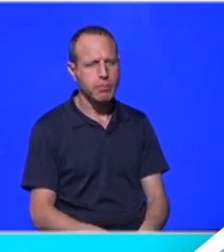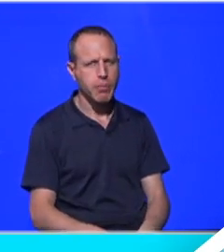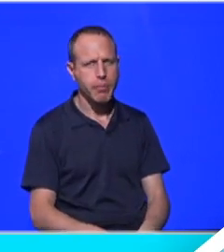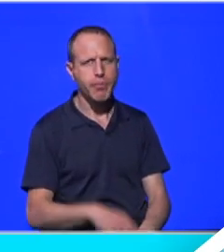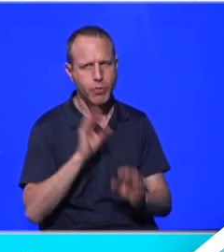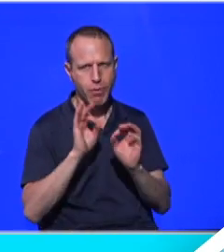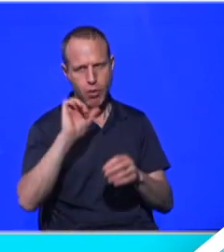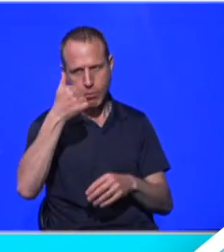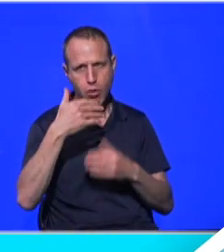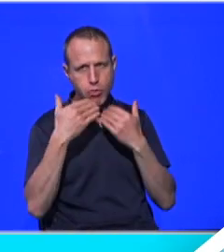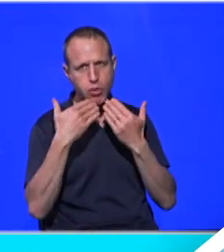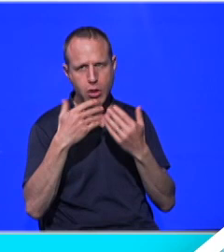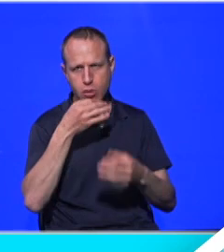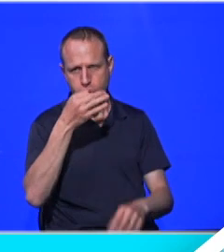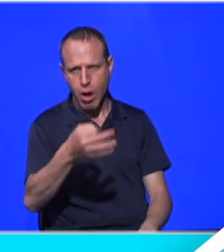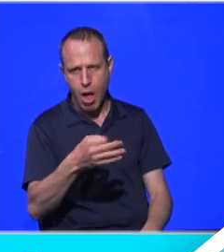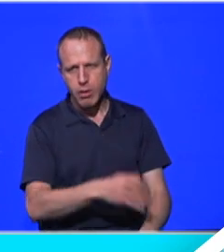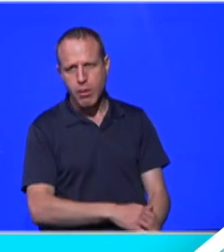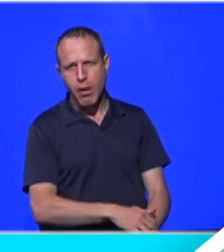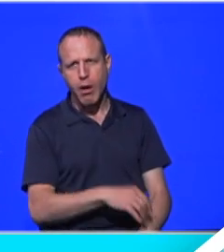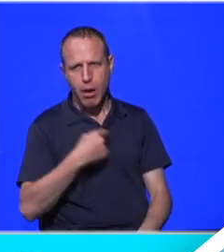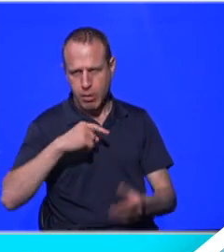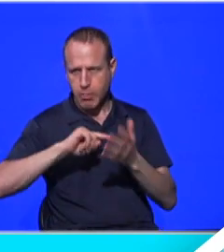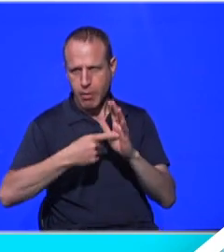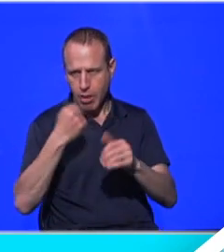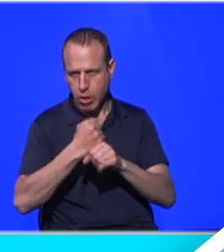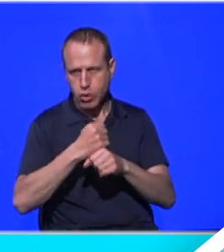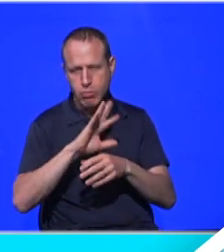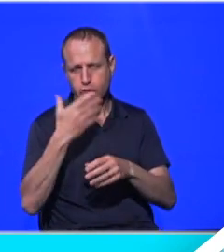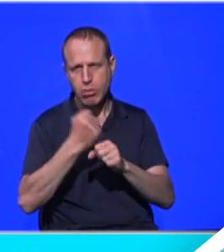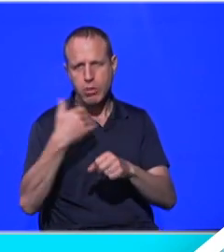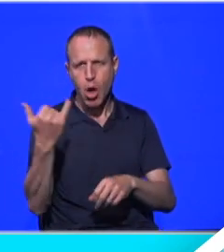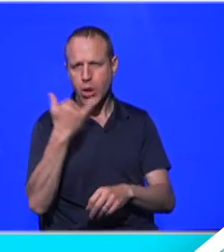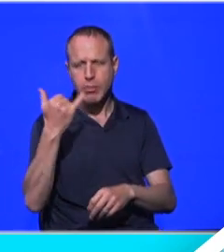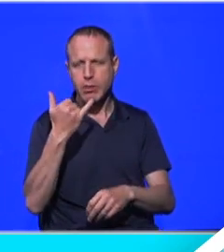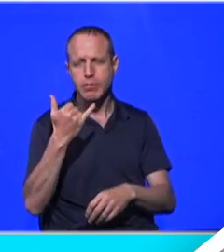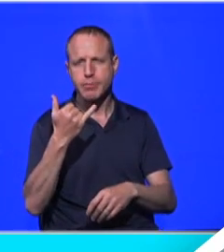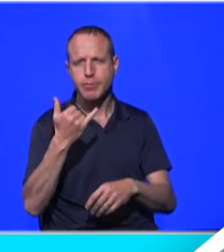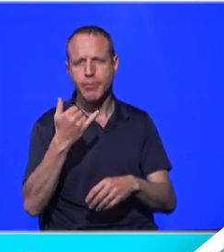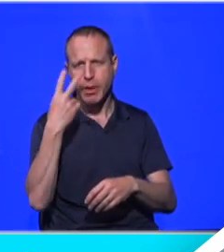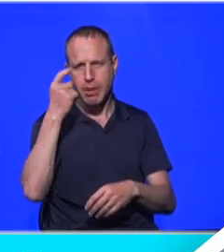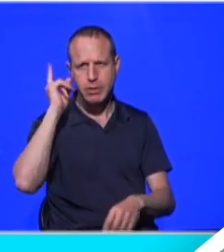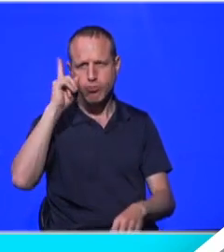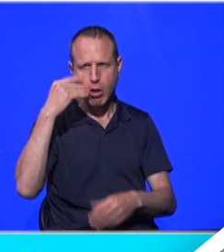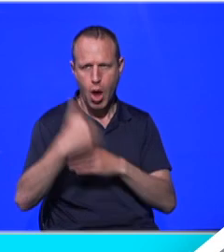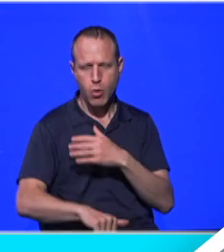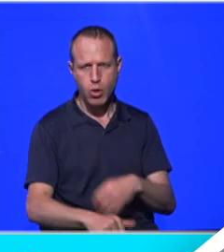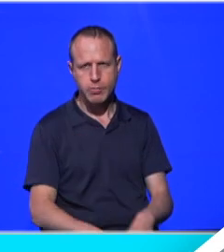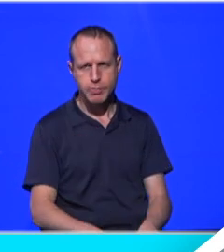אז טוב, קודם כל תודה על השאלה. אני מתכוון לעשות את מה שעשיתי כל הזמן בשנים, ב-20 שנה